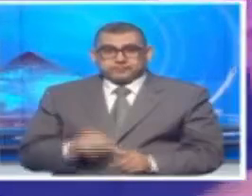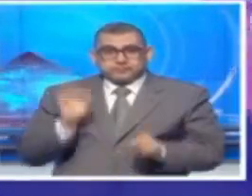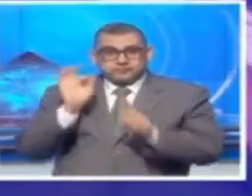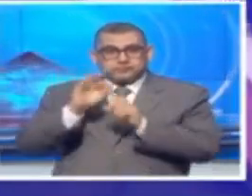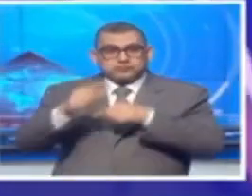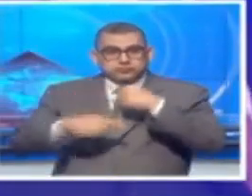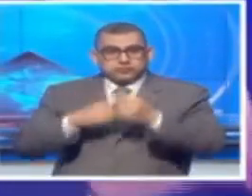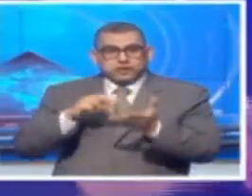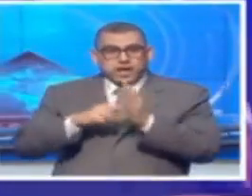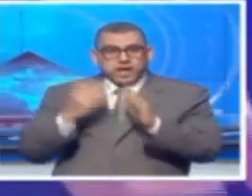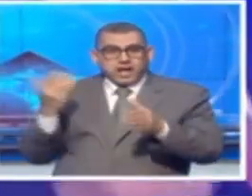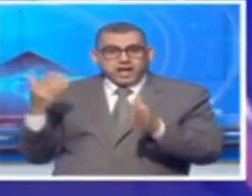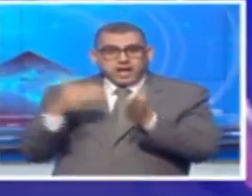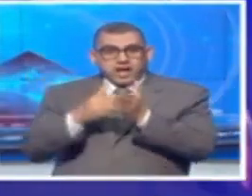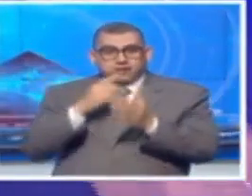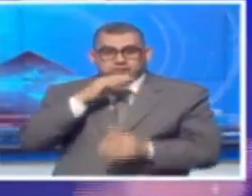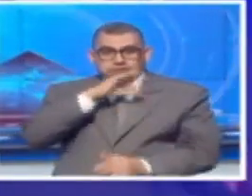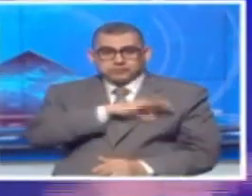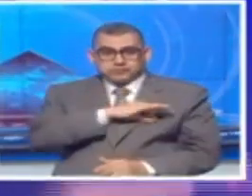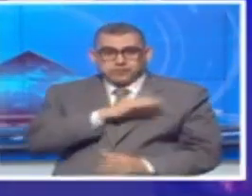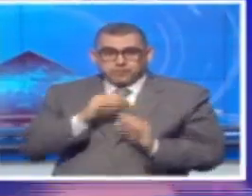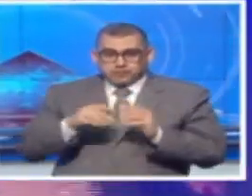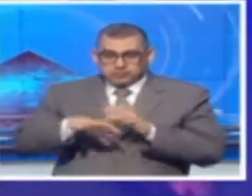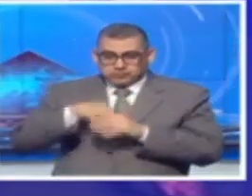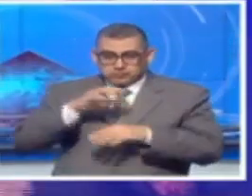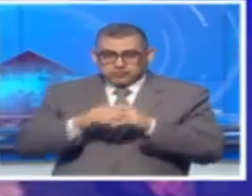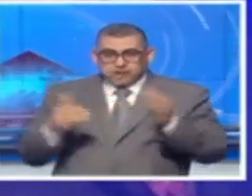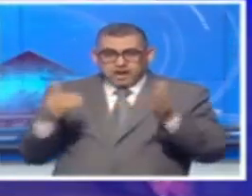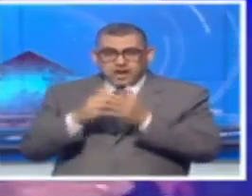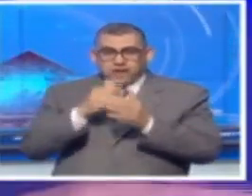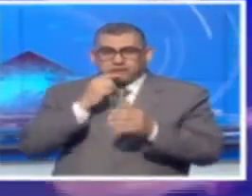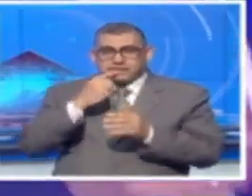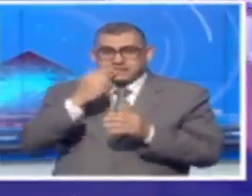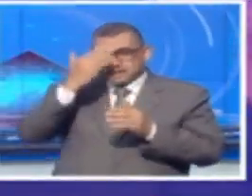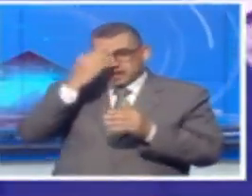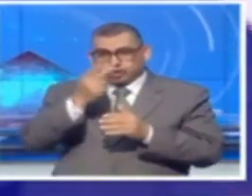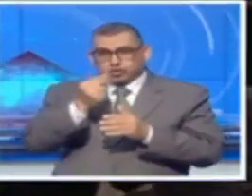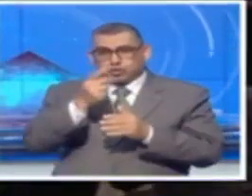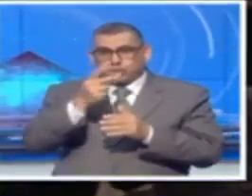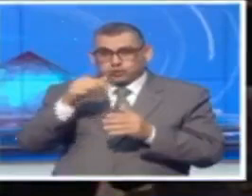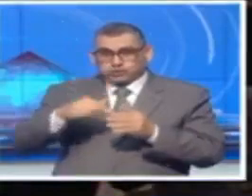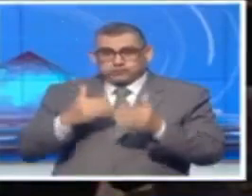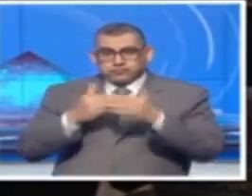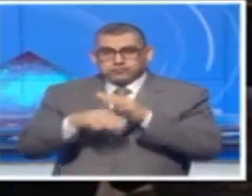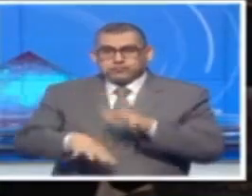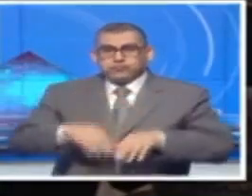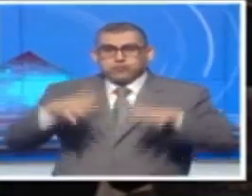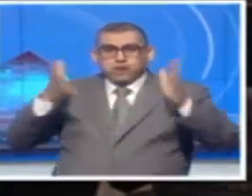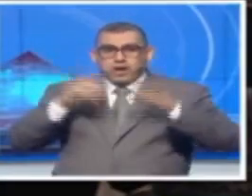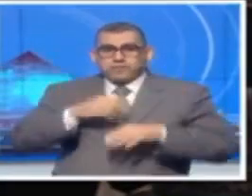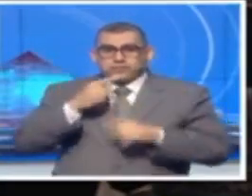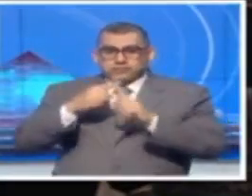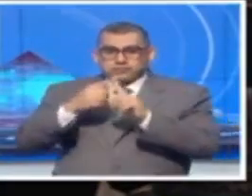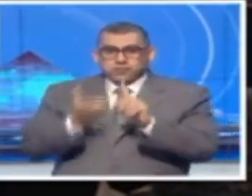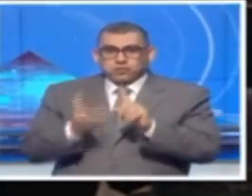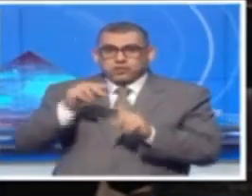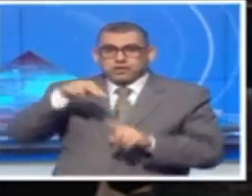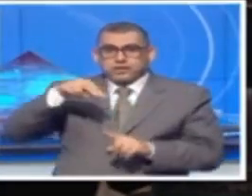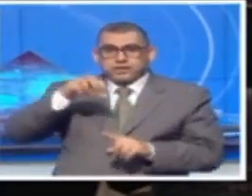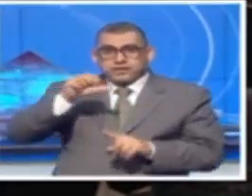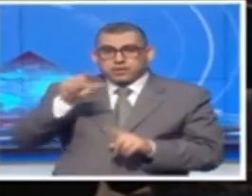وكانت نتيجتها إن الناتج القومي في الربع الأخير من 2021 نما بـ